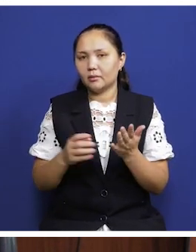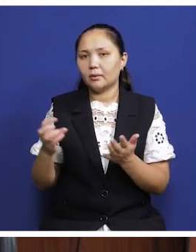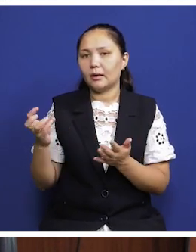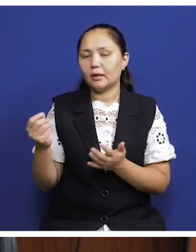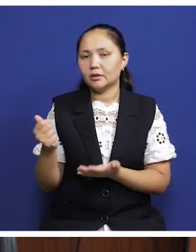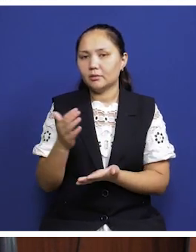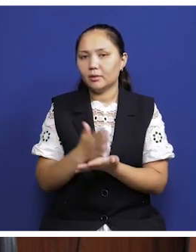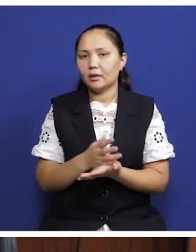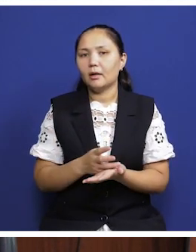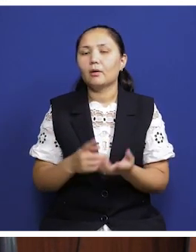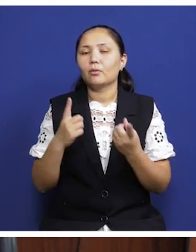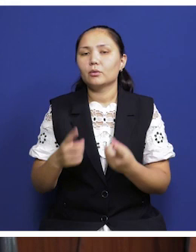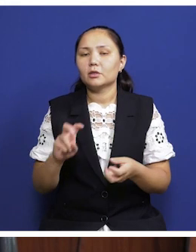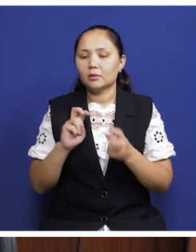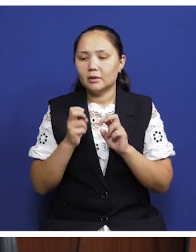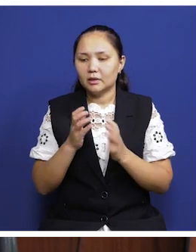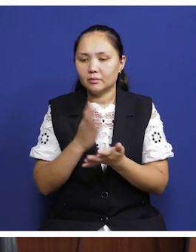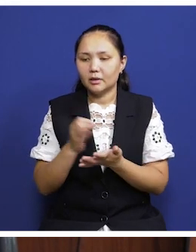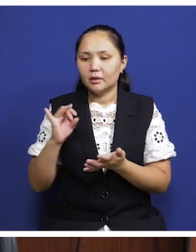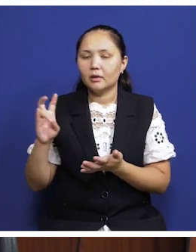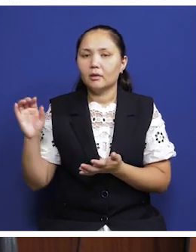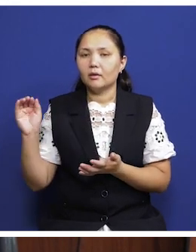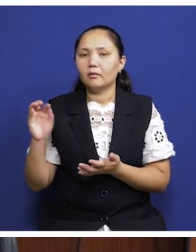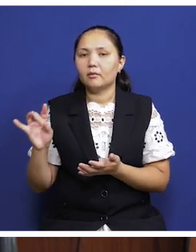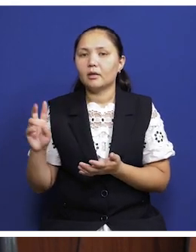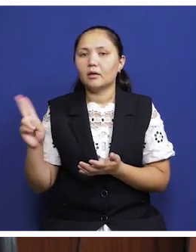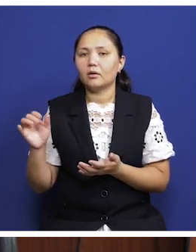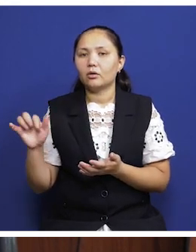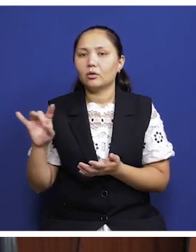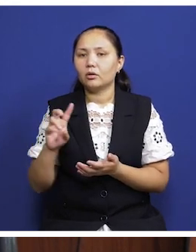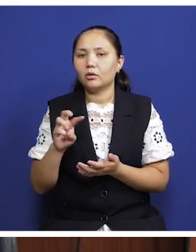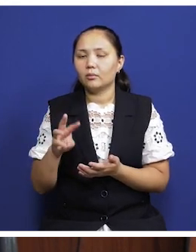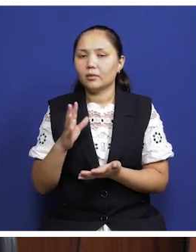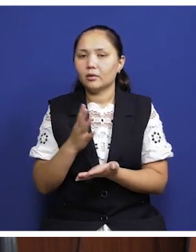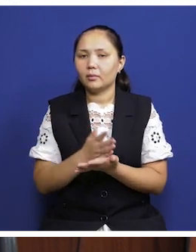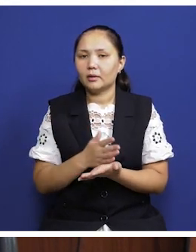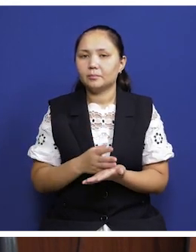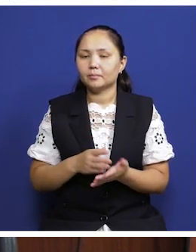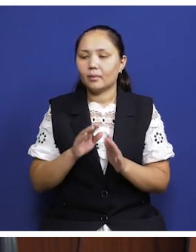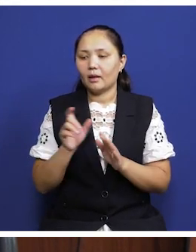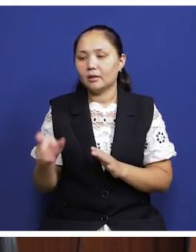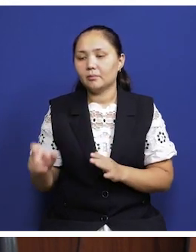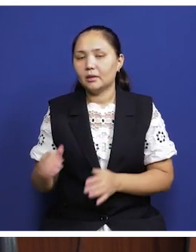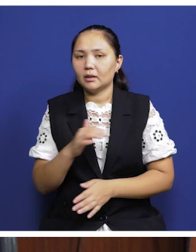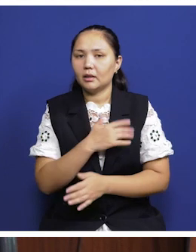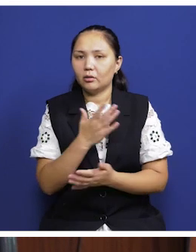өзекті мәселелеріміз болады. Инфрақұрылым бойынша, онымен қоса жаңағы халықтан түсетін өтінімдер бойынша